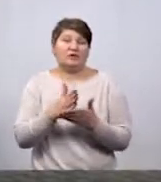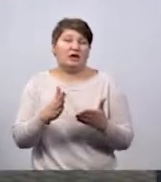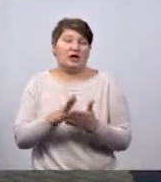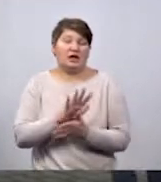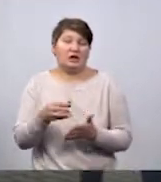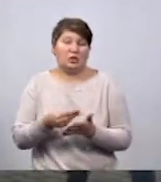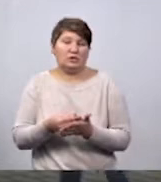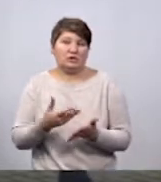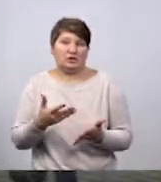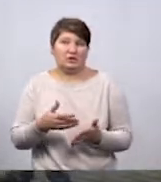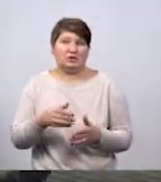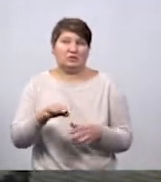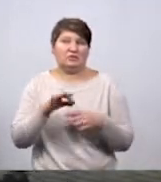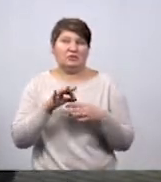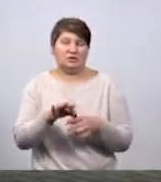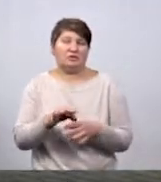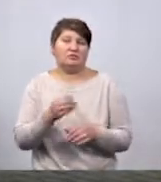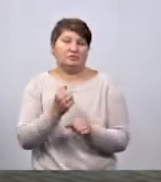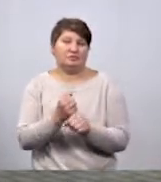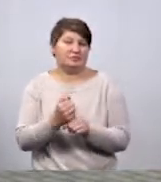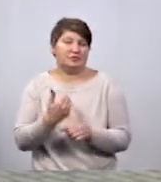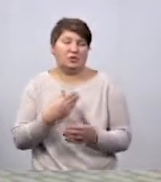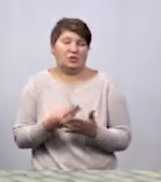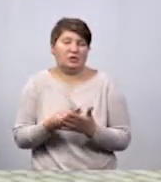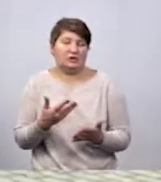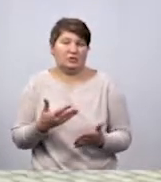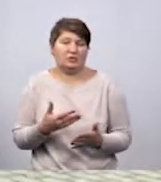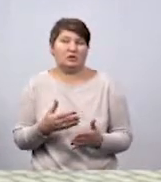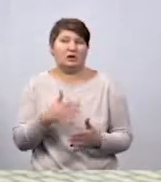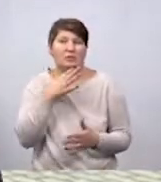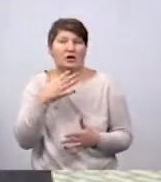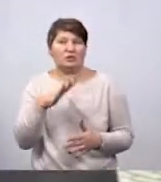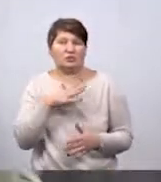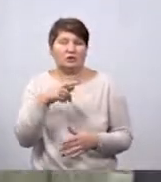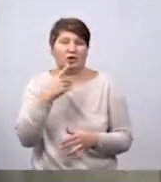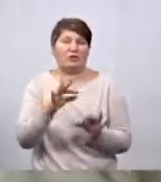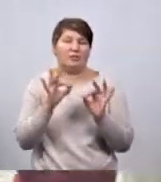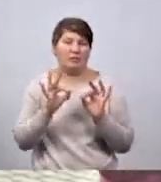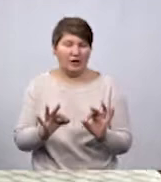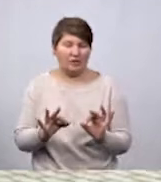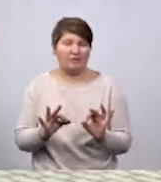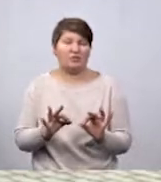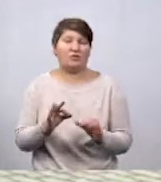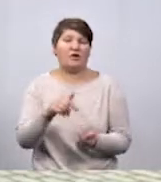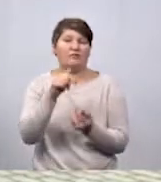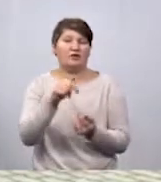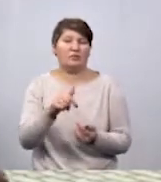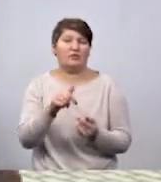І робота праці нашої також не оцінюється належним чином. Багато тут було сказано правильних речей. Відповідно,